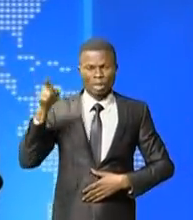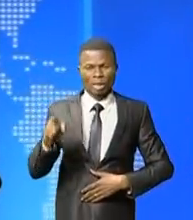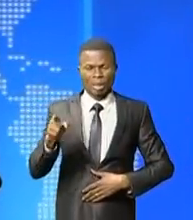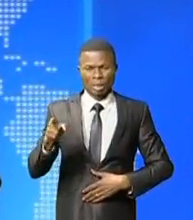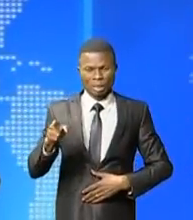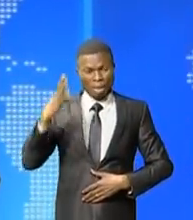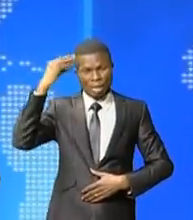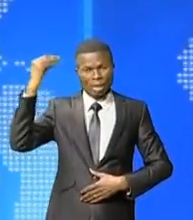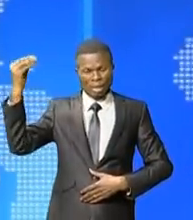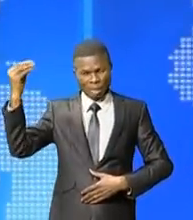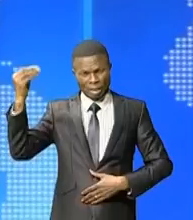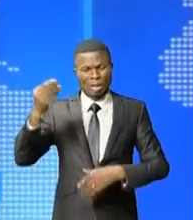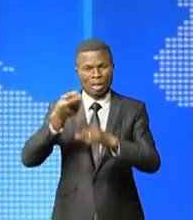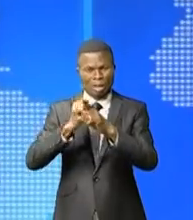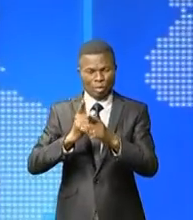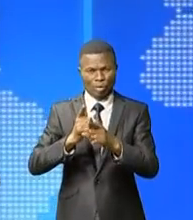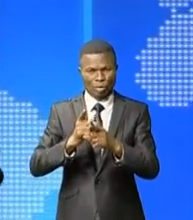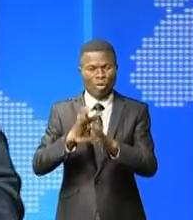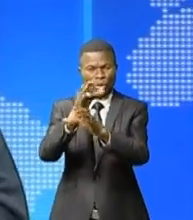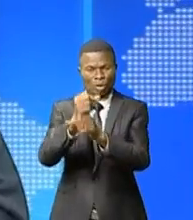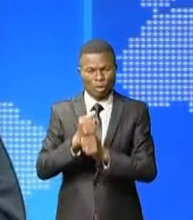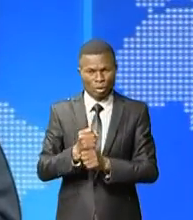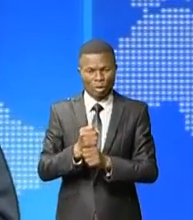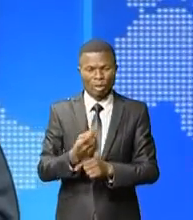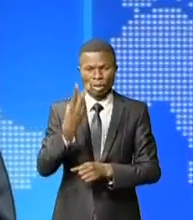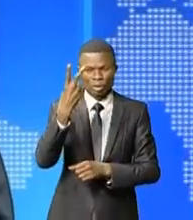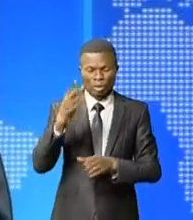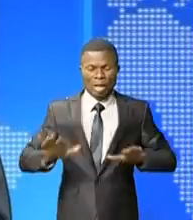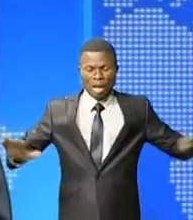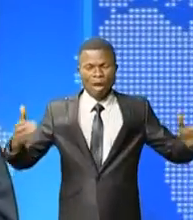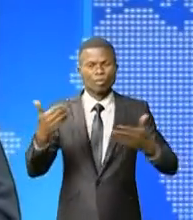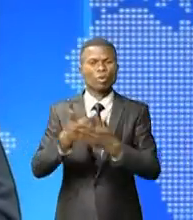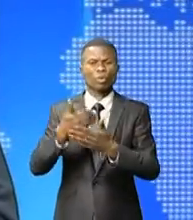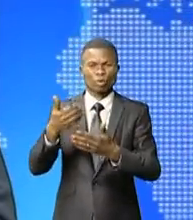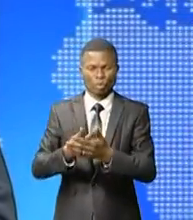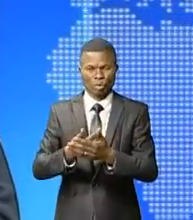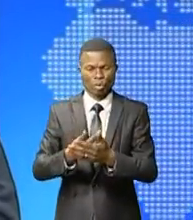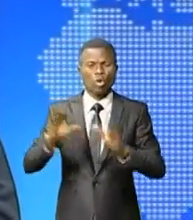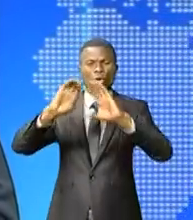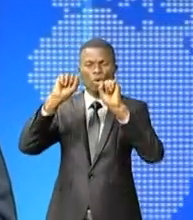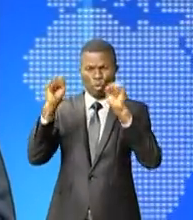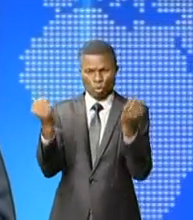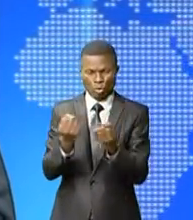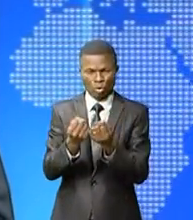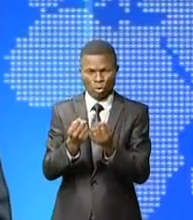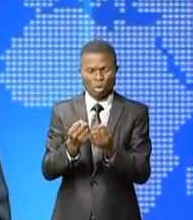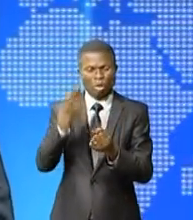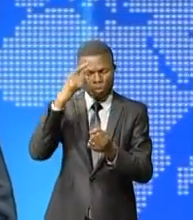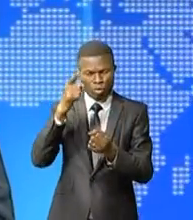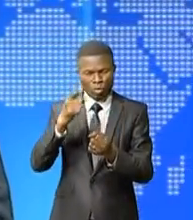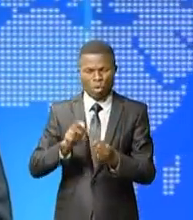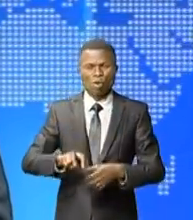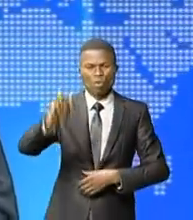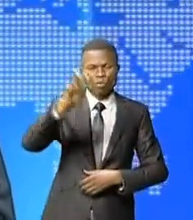Cet espoir est suscité par l'acquisition de deux aéronefs acquis par cette compagnie en vue d'assurer la mobilité